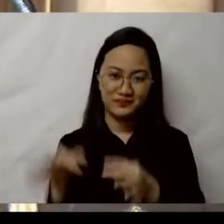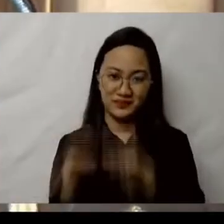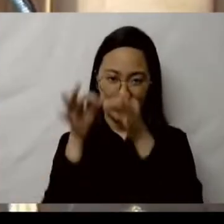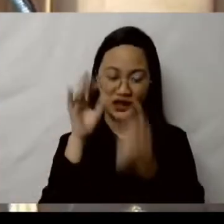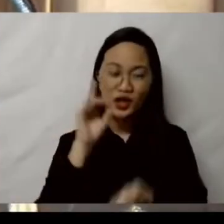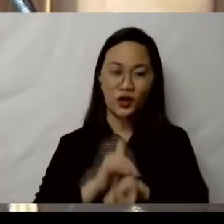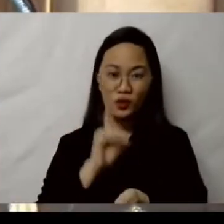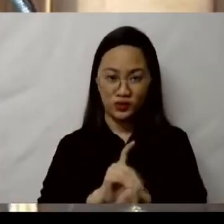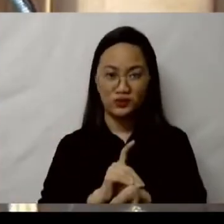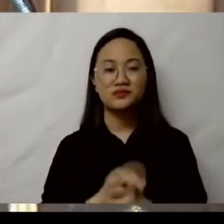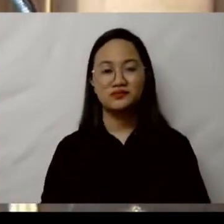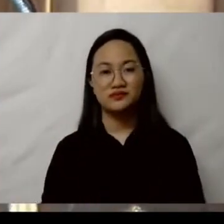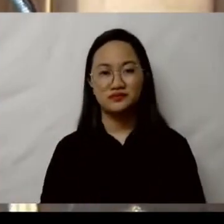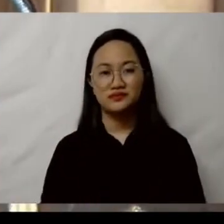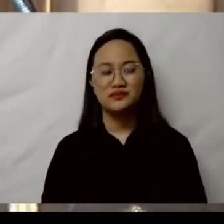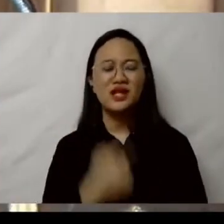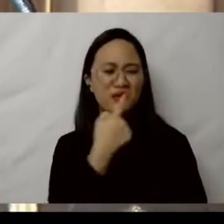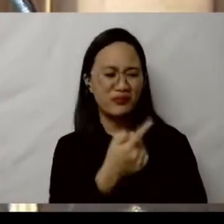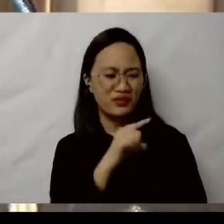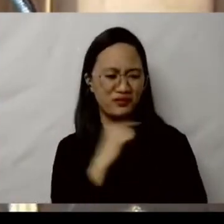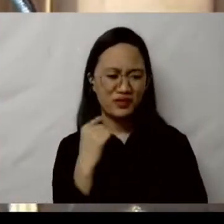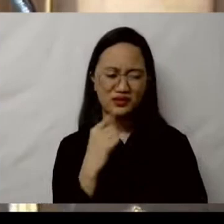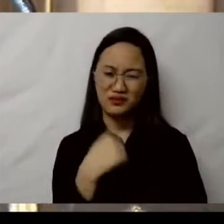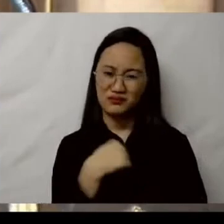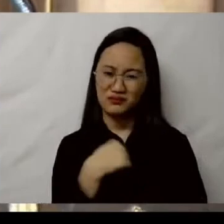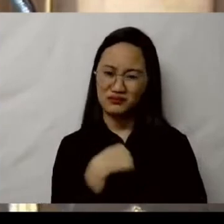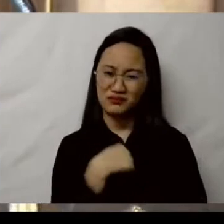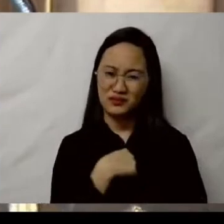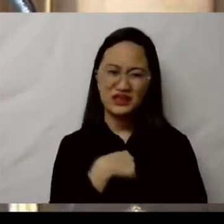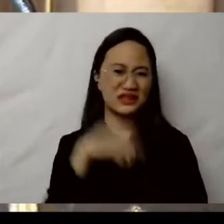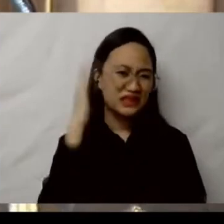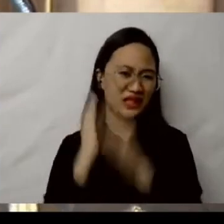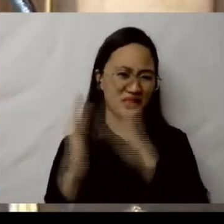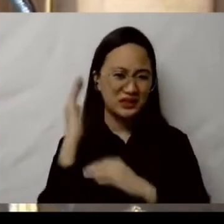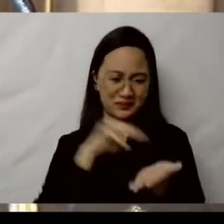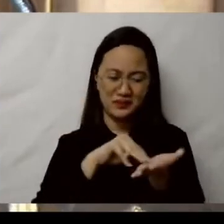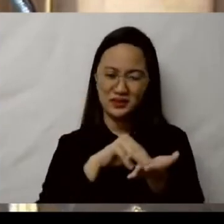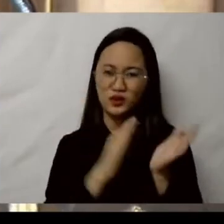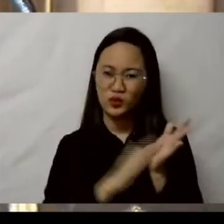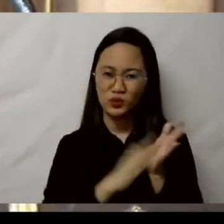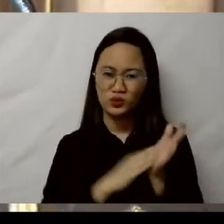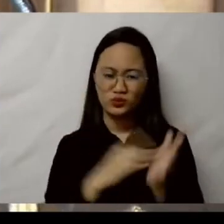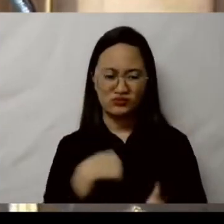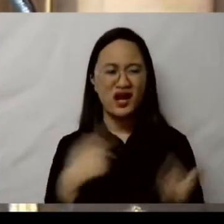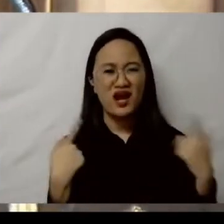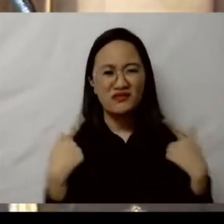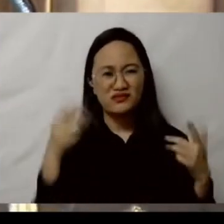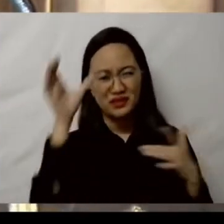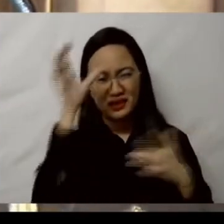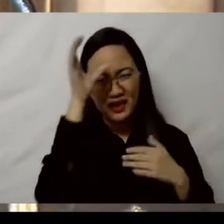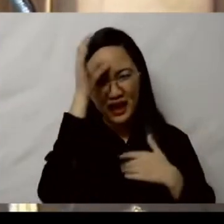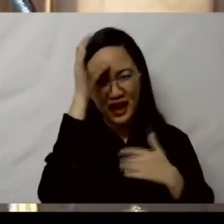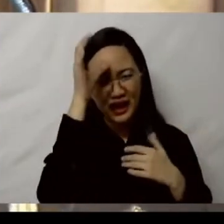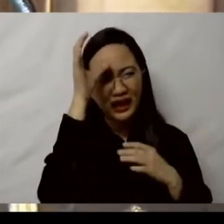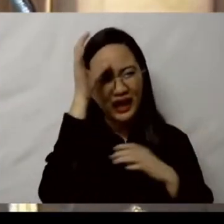Father, nung ako ay nasa med school, I was diagnosed with cancer. Hindi lang na-diagnosed, na-operahan ako,